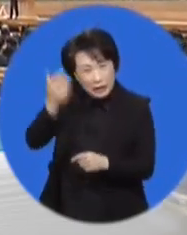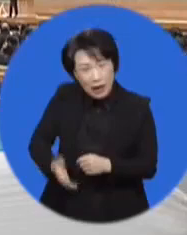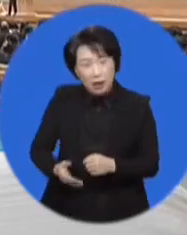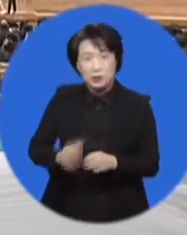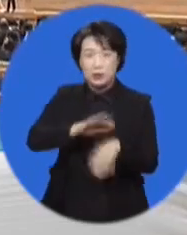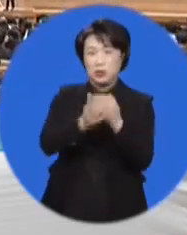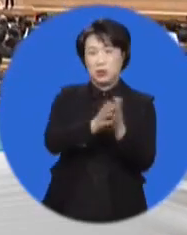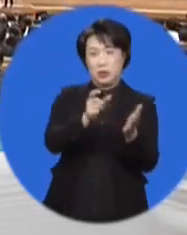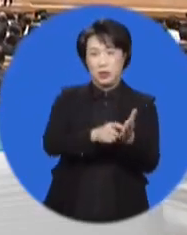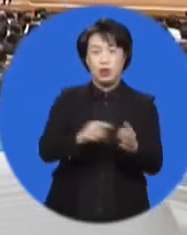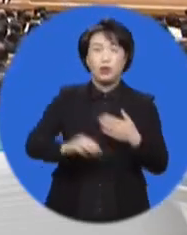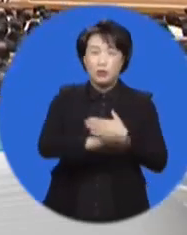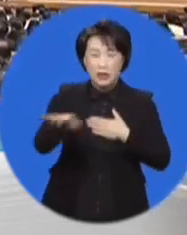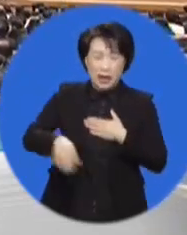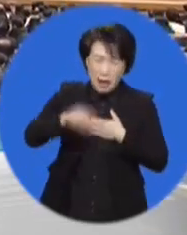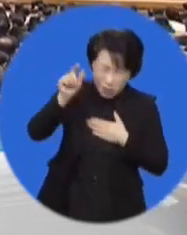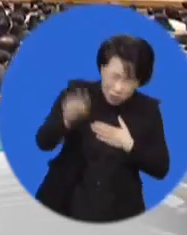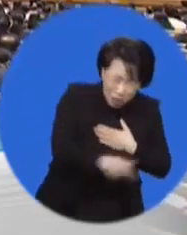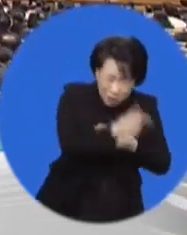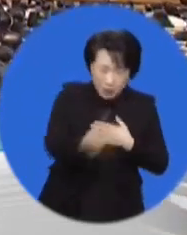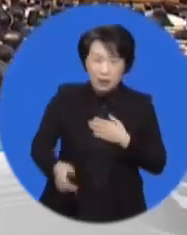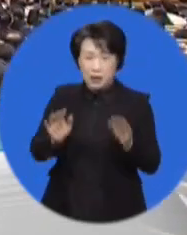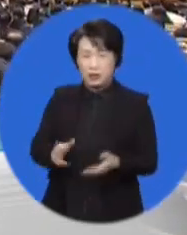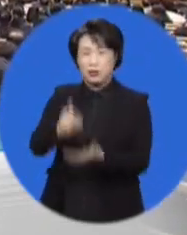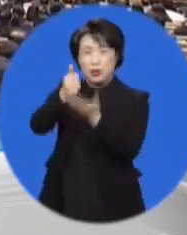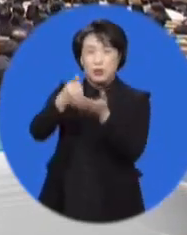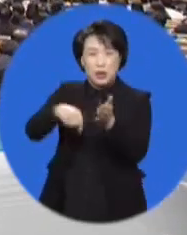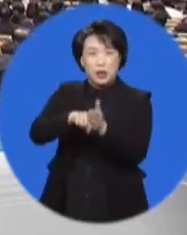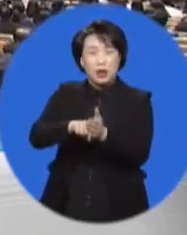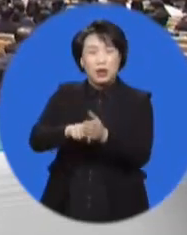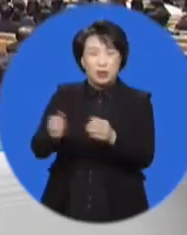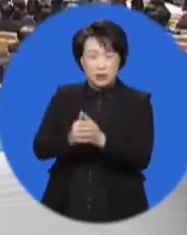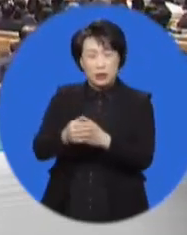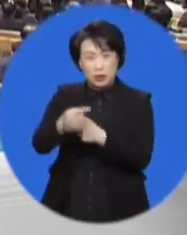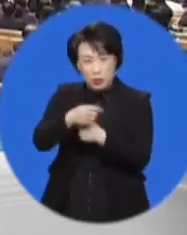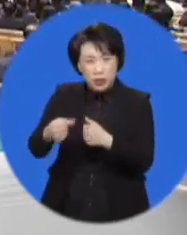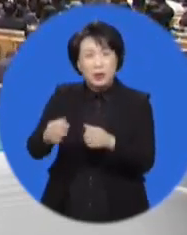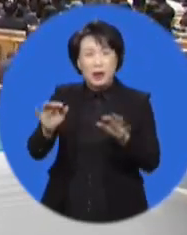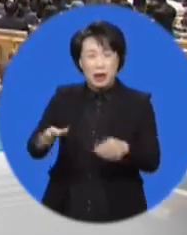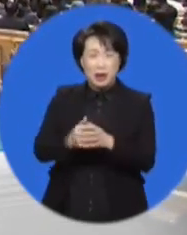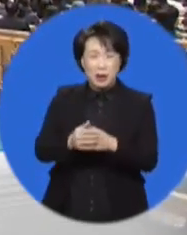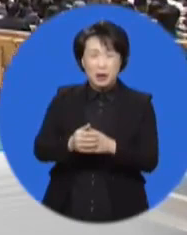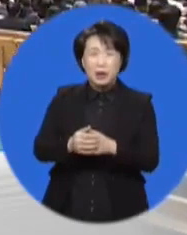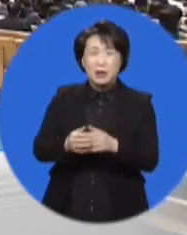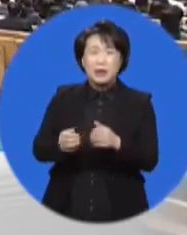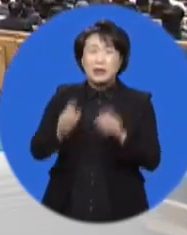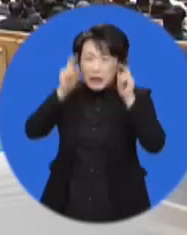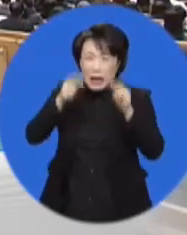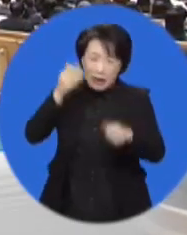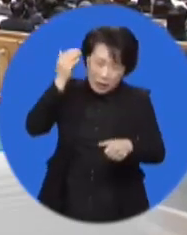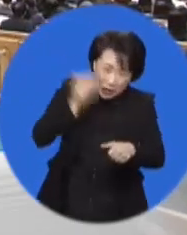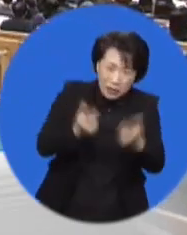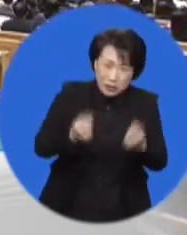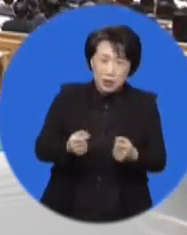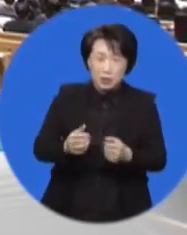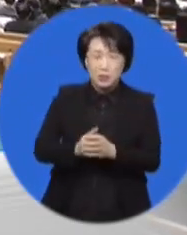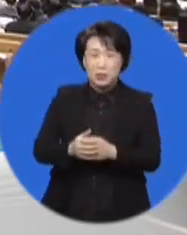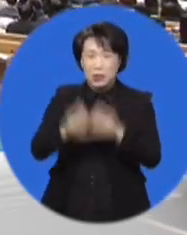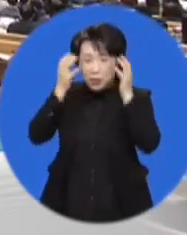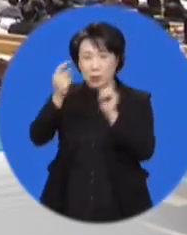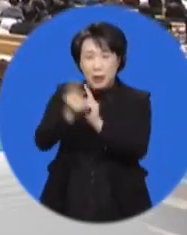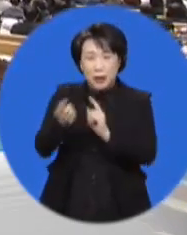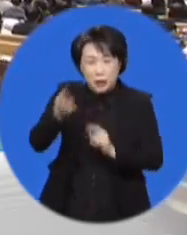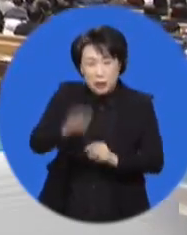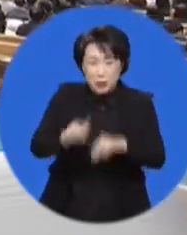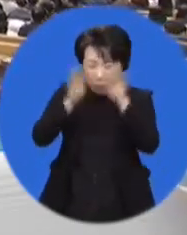기록된 바 우리가 종일 주를 위하여 죽임을 당케 되며 도살할 양같이 여김을 받았나이다 함과 같으니라. 그러나 이 모든